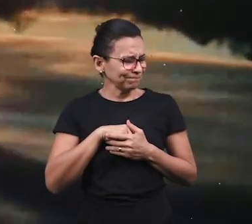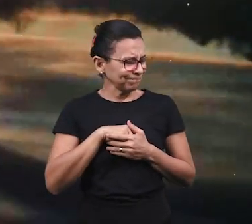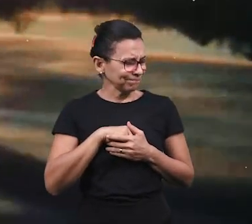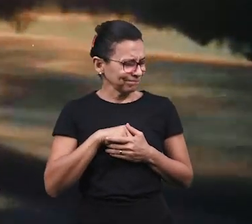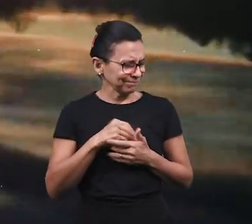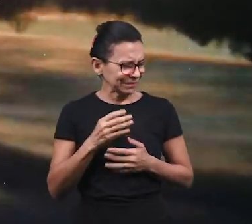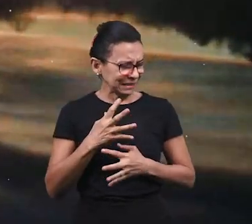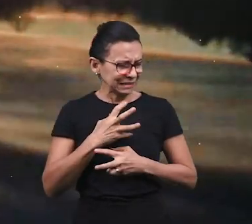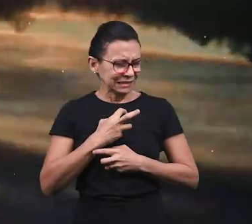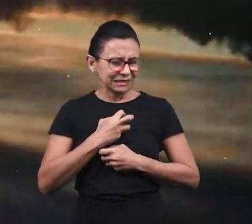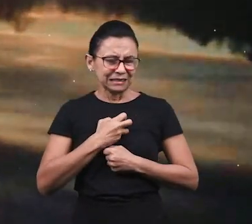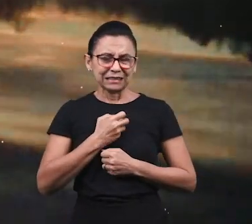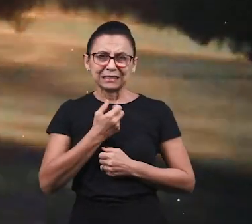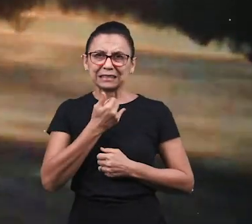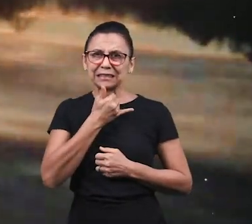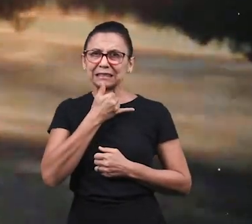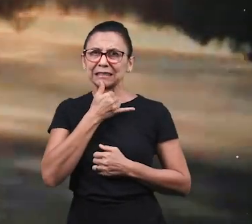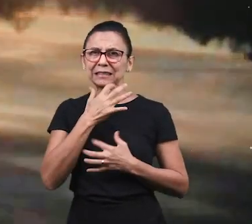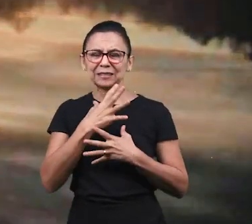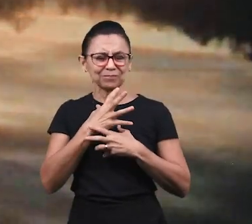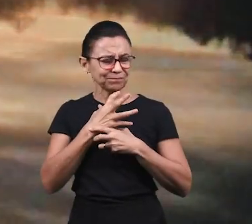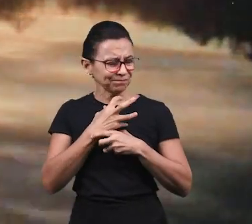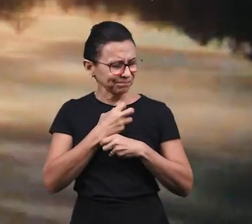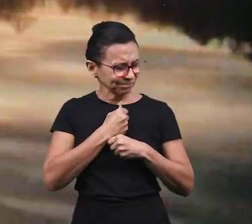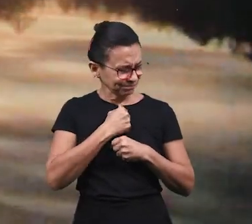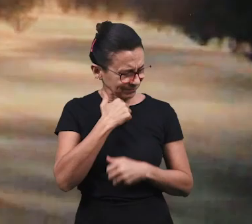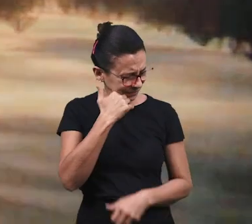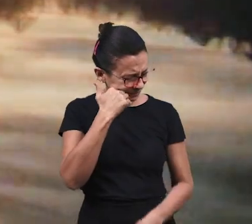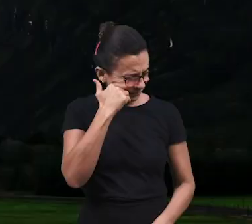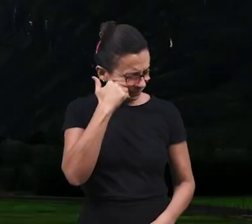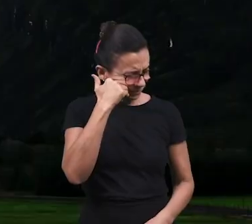sou feliz,